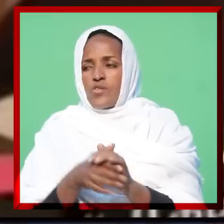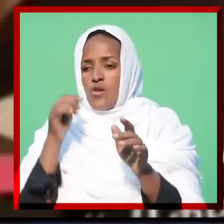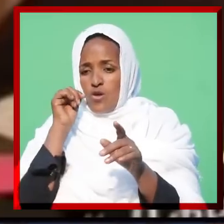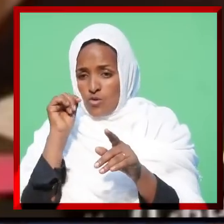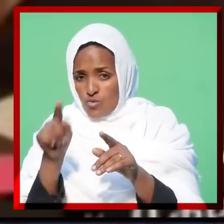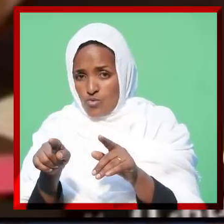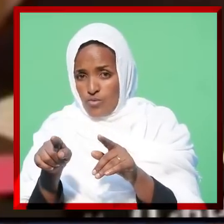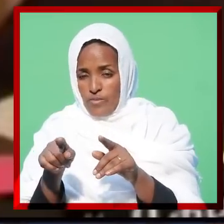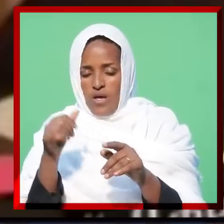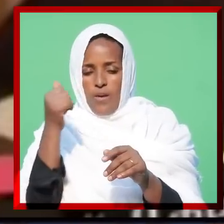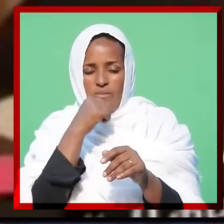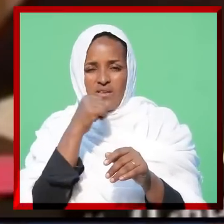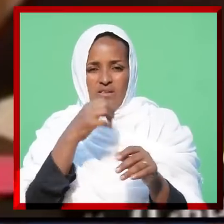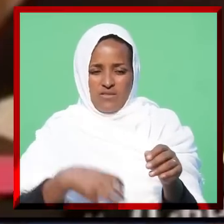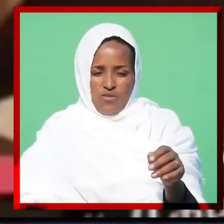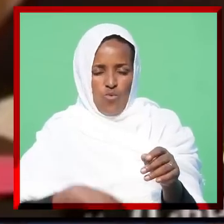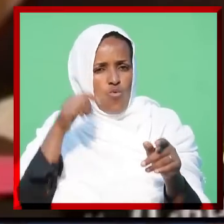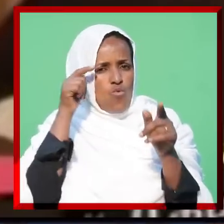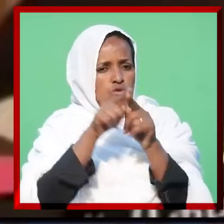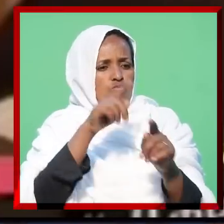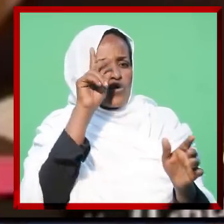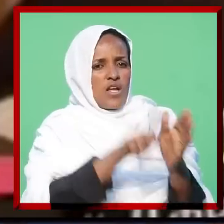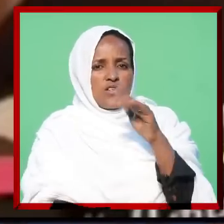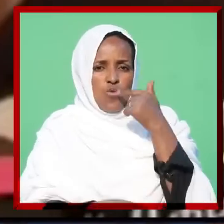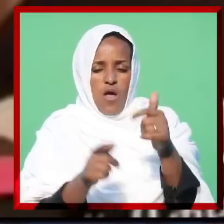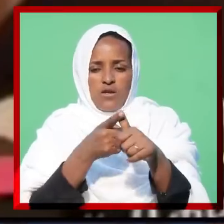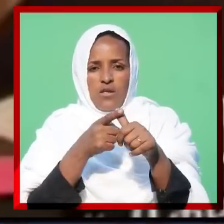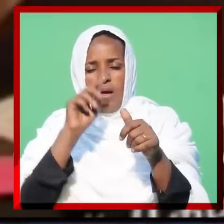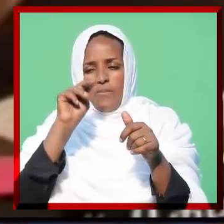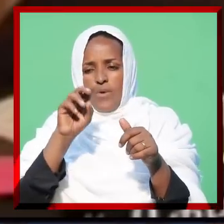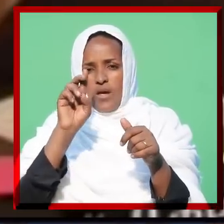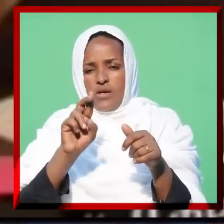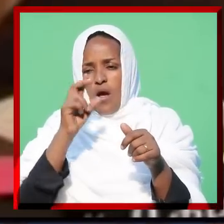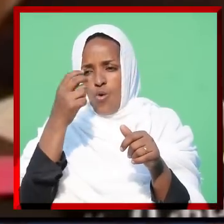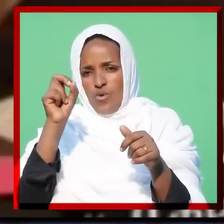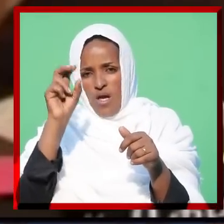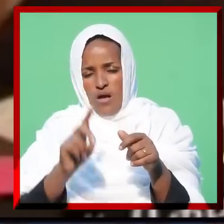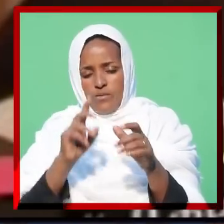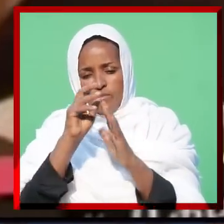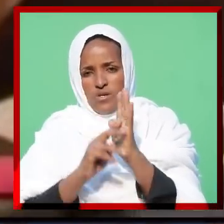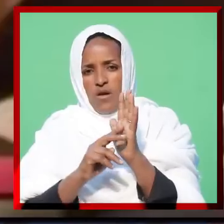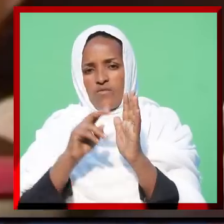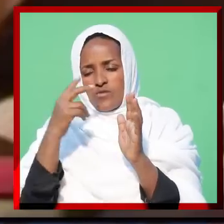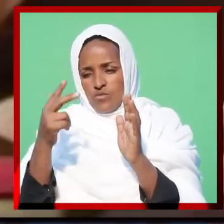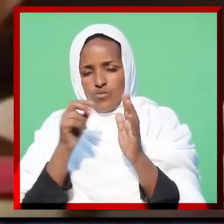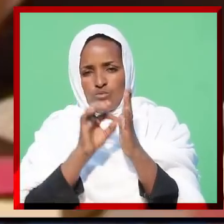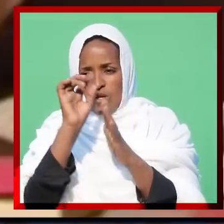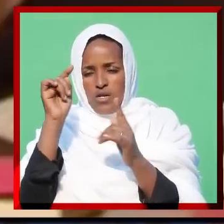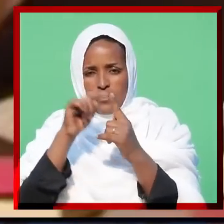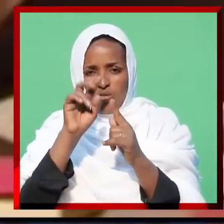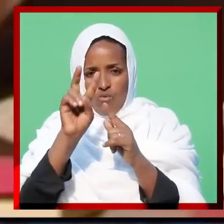እርሱም በሴት ቀንቶ ወንድሙን ገደለው ይላል አንደኛ መቃብያን ምዕራፍ 23 ቁጥር 1 እስከ 2።